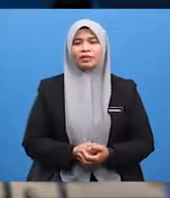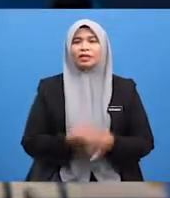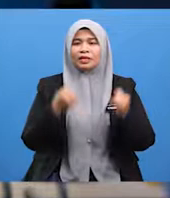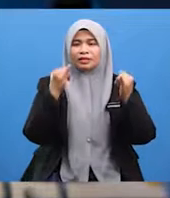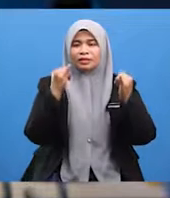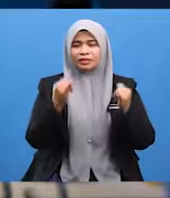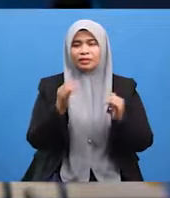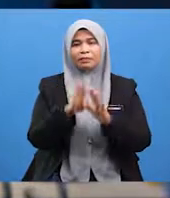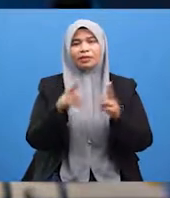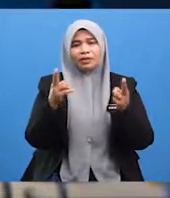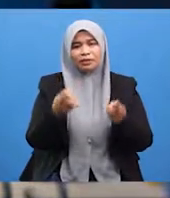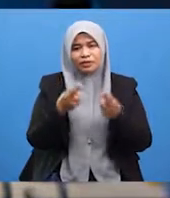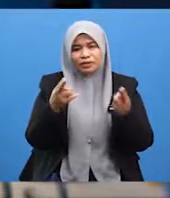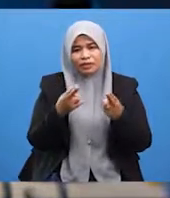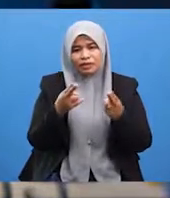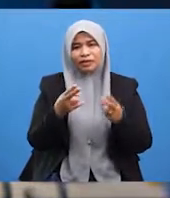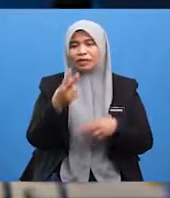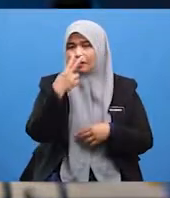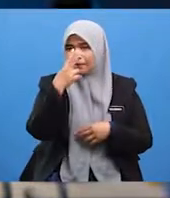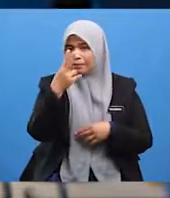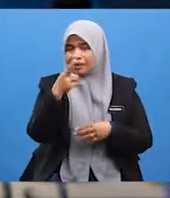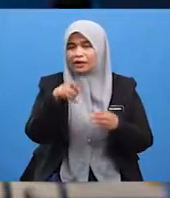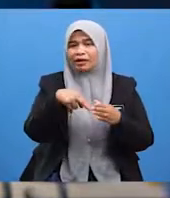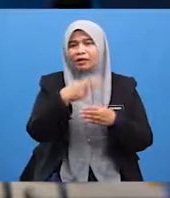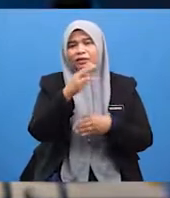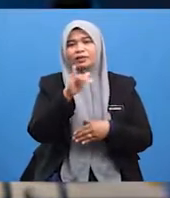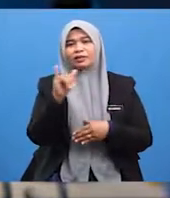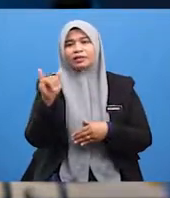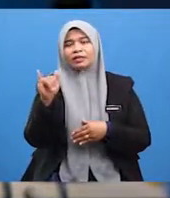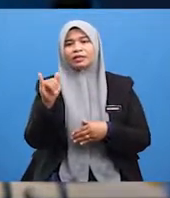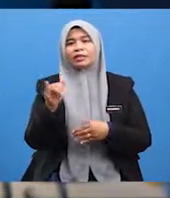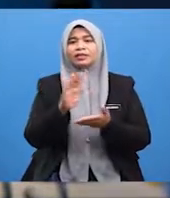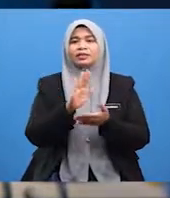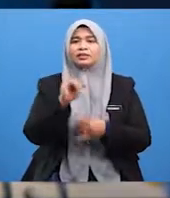Insan berusaha nampak hasilnya,